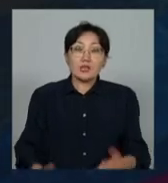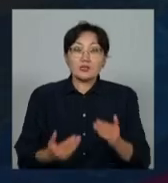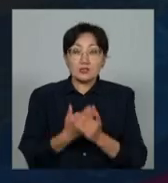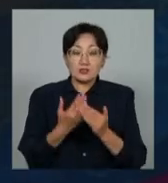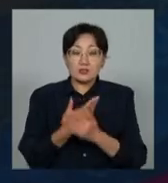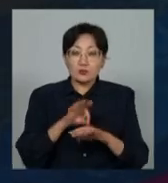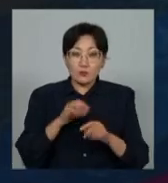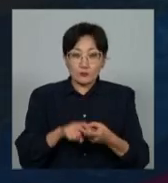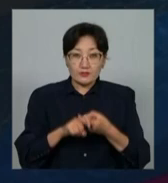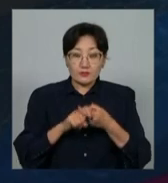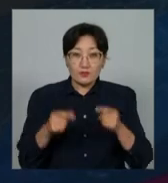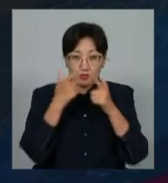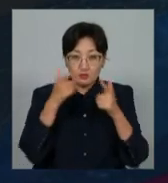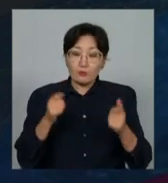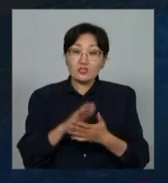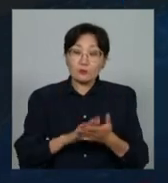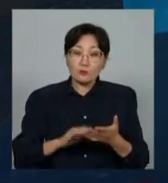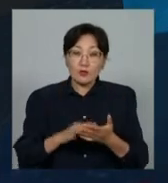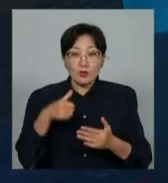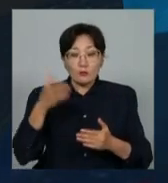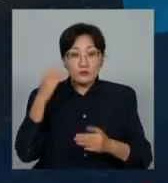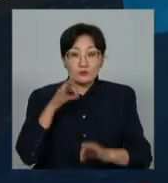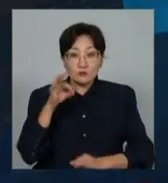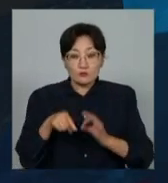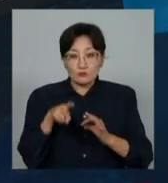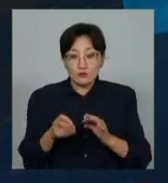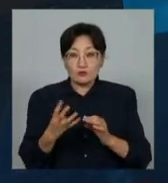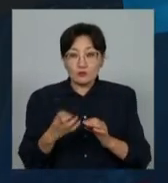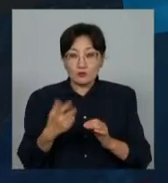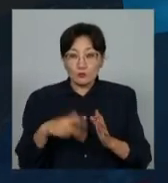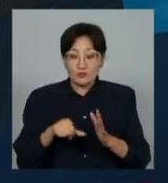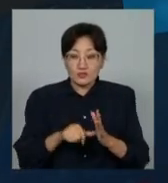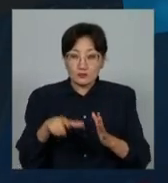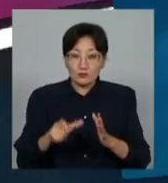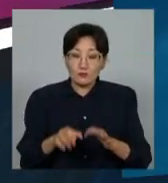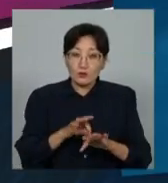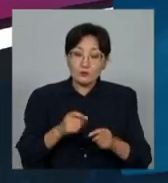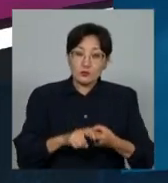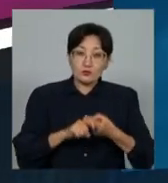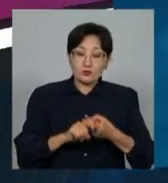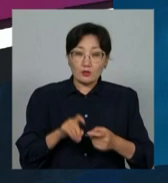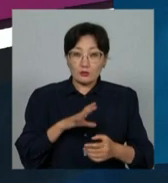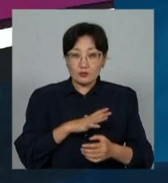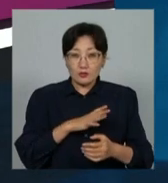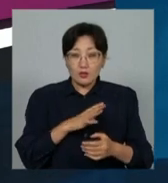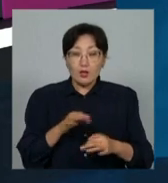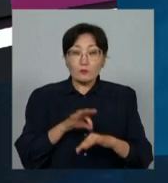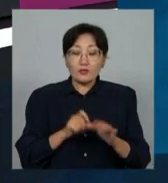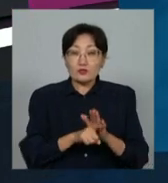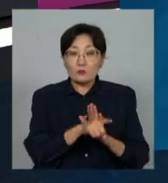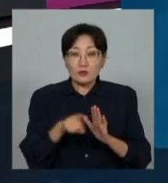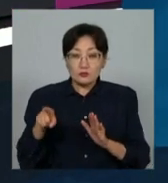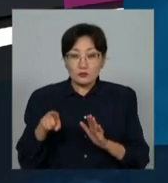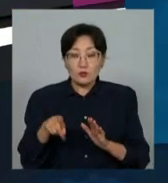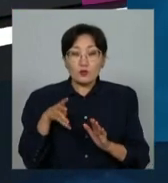Жаңалықты коронавирусқа қатысты ақпармен жалғаймыз. Өткен тәулікте 2436 адам вирус жұқтырғаны анықталды. Пандемия